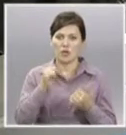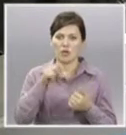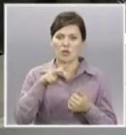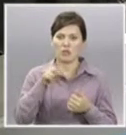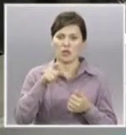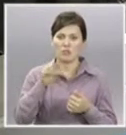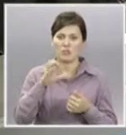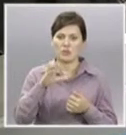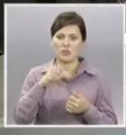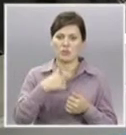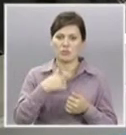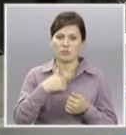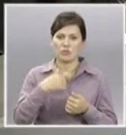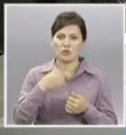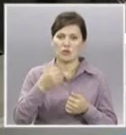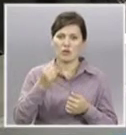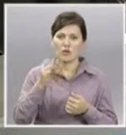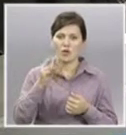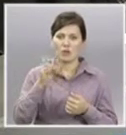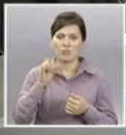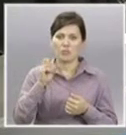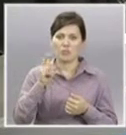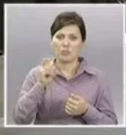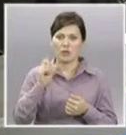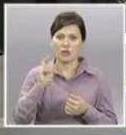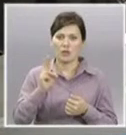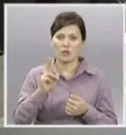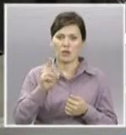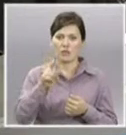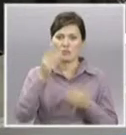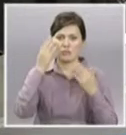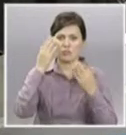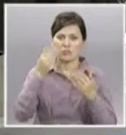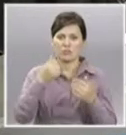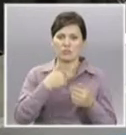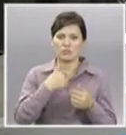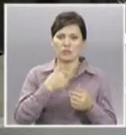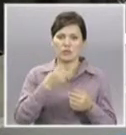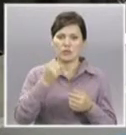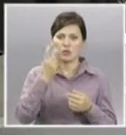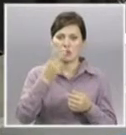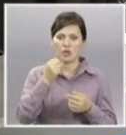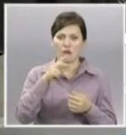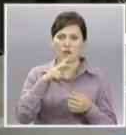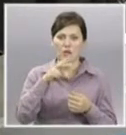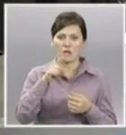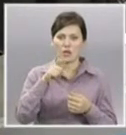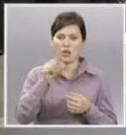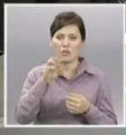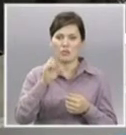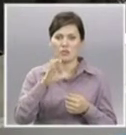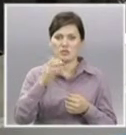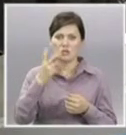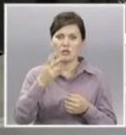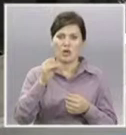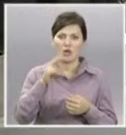тұрамын. Мен ақбұлақта тұрамын. Сіз білесіз бе менің қайда тұратынымды? Білмейсіз. Өйткені бізде екі алға бас бар, екі ақбұлақ бар.